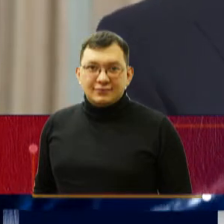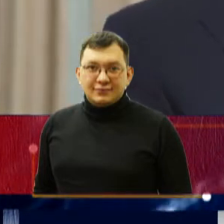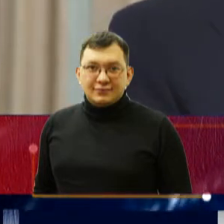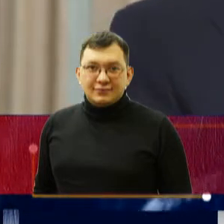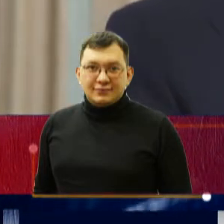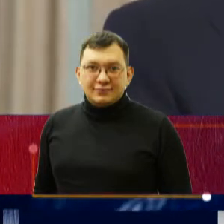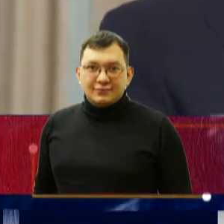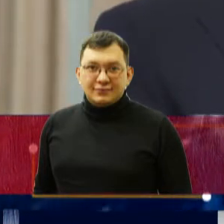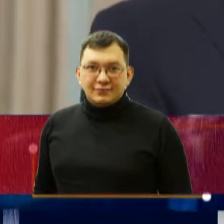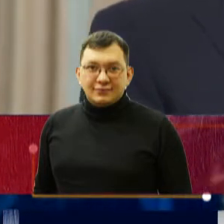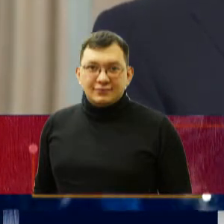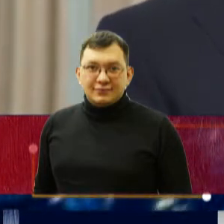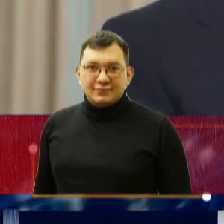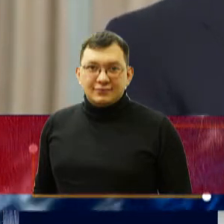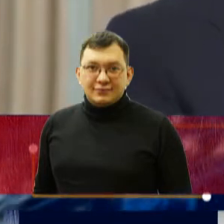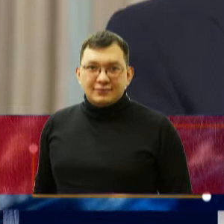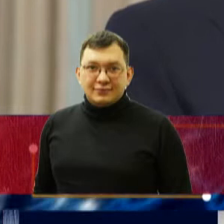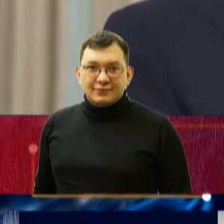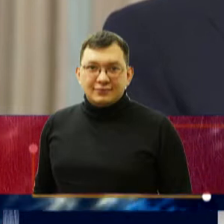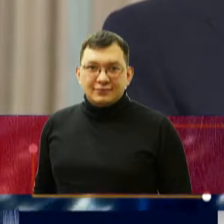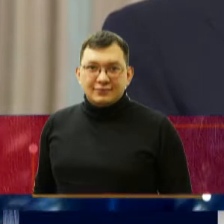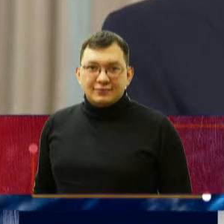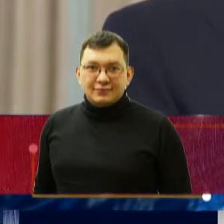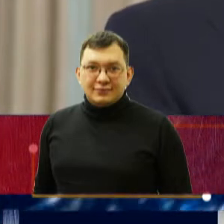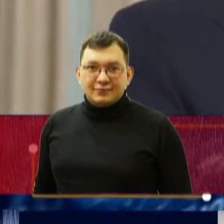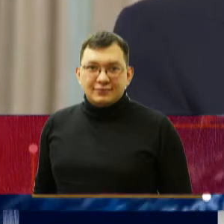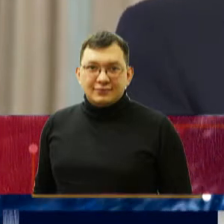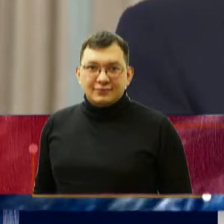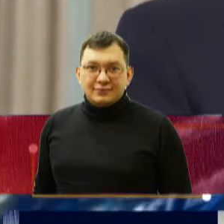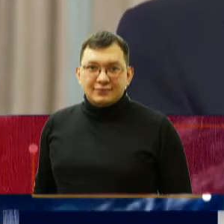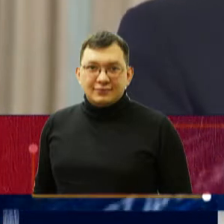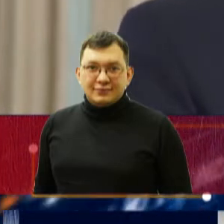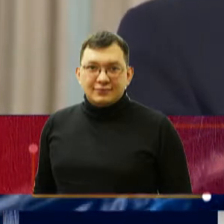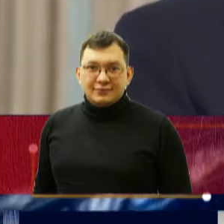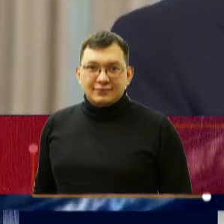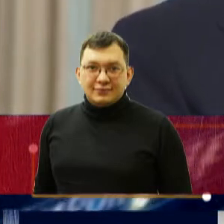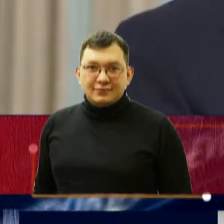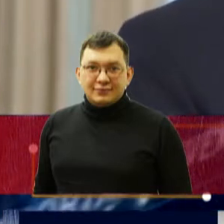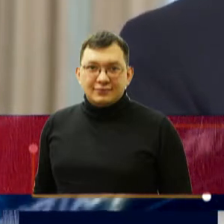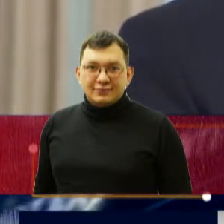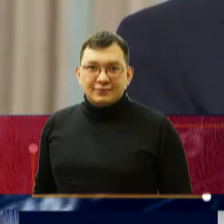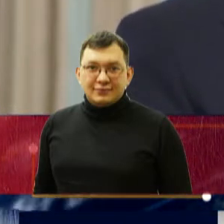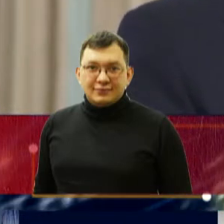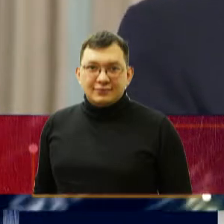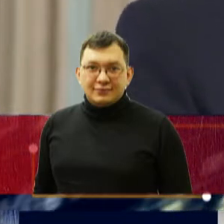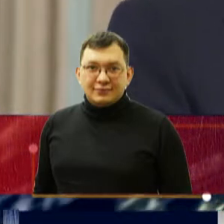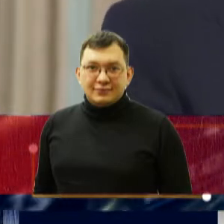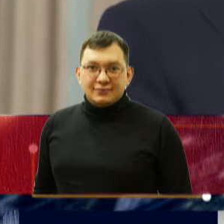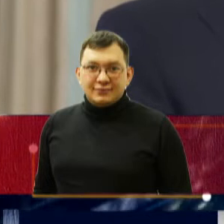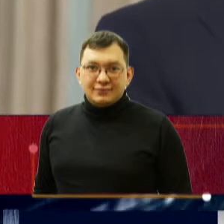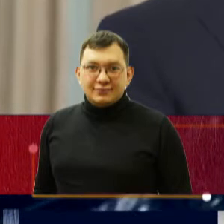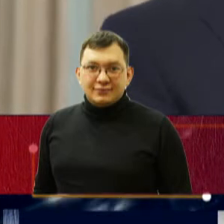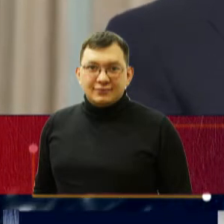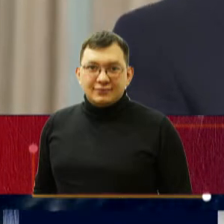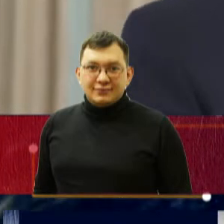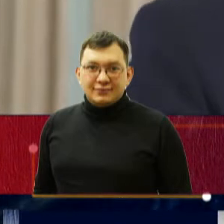людей великі запити і великі очікування, потім велике розчарування, і, звісно, рейтинг падає. І щодо всіх досліджень, так,